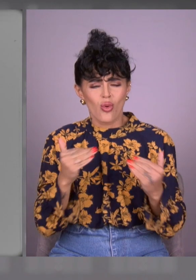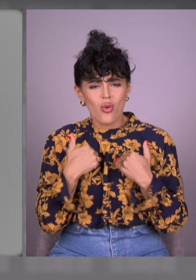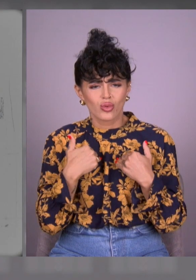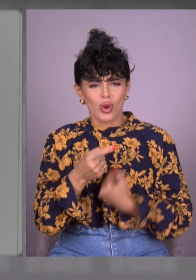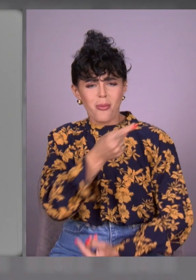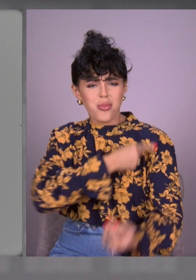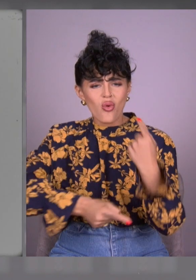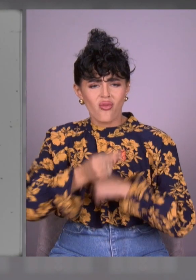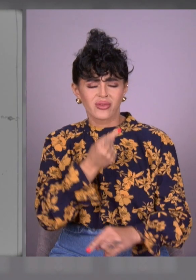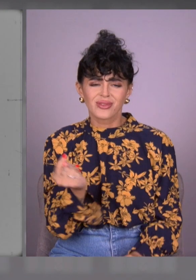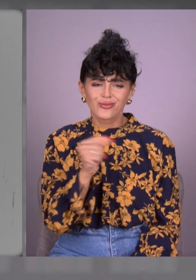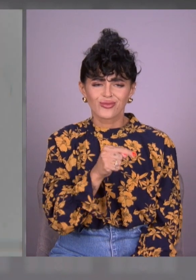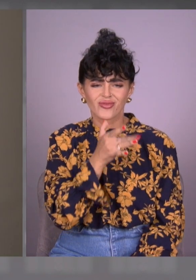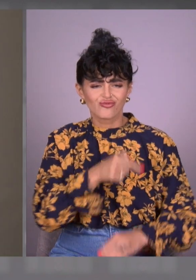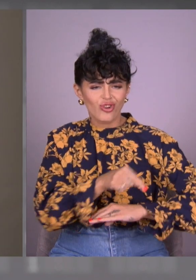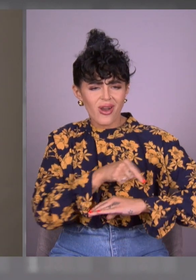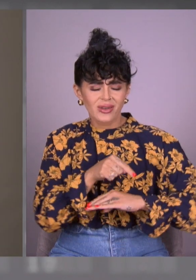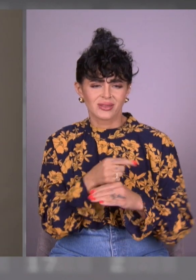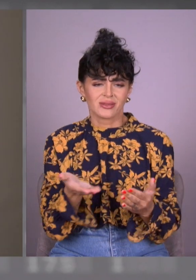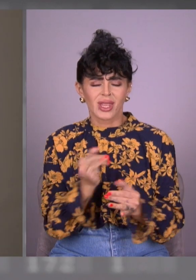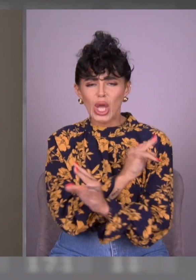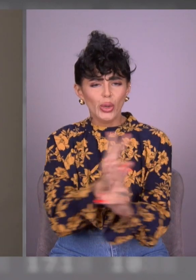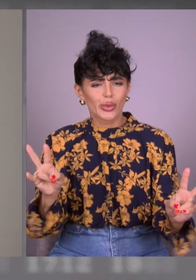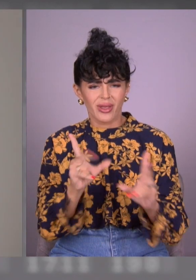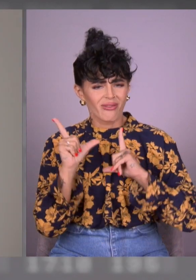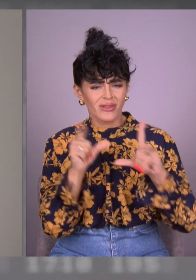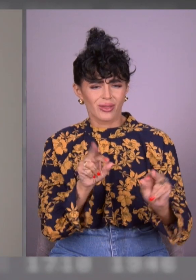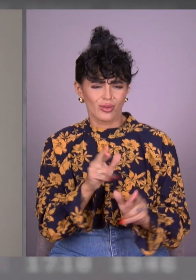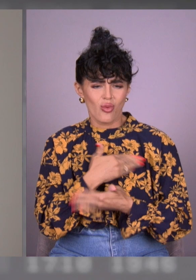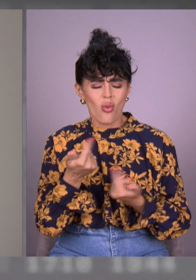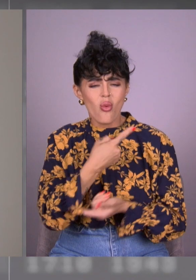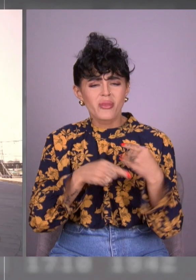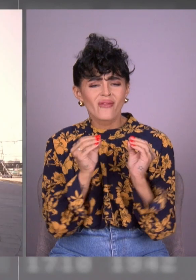повернути цей час і нікуди не виїжджати.